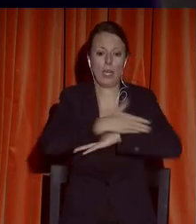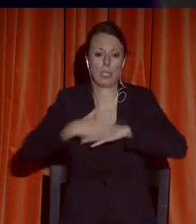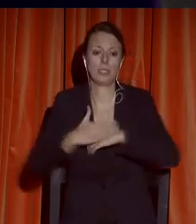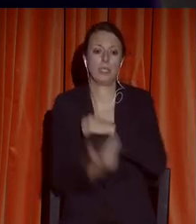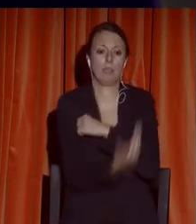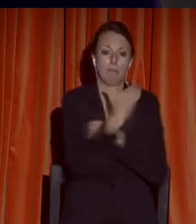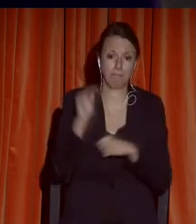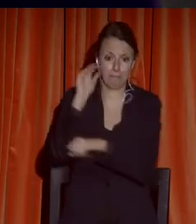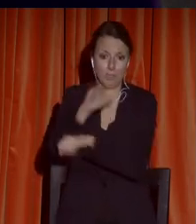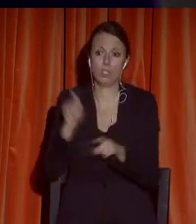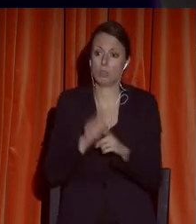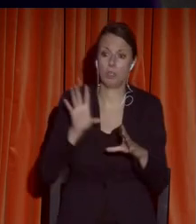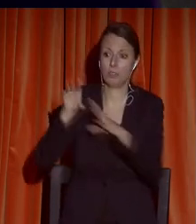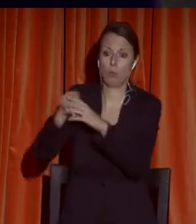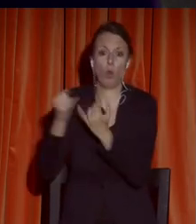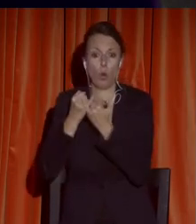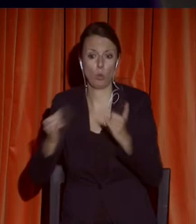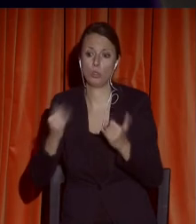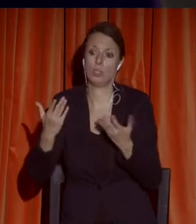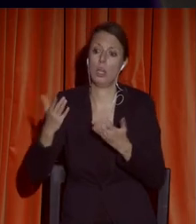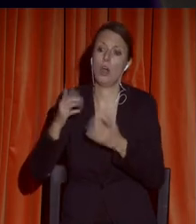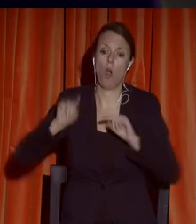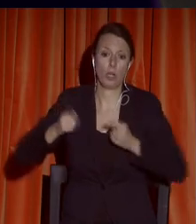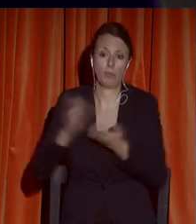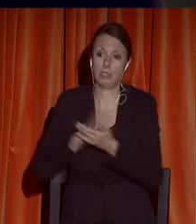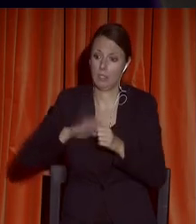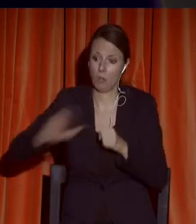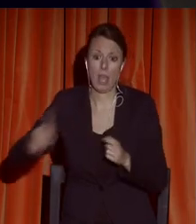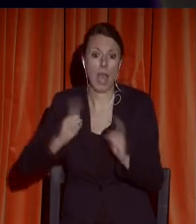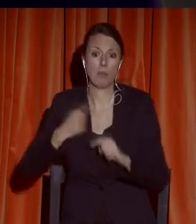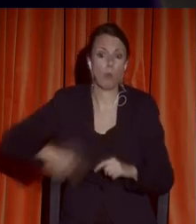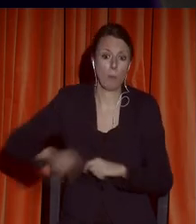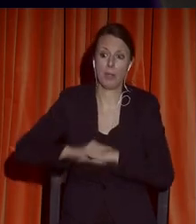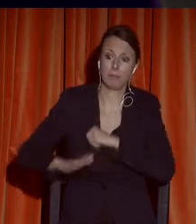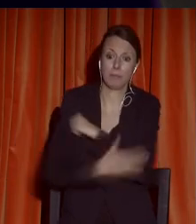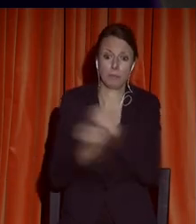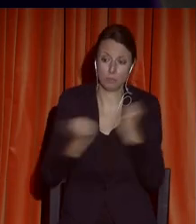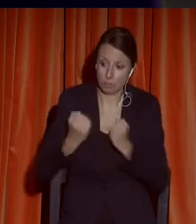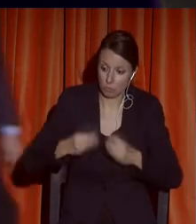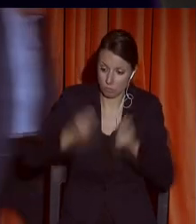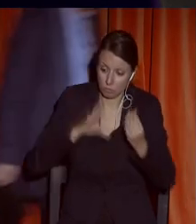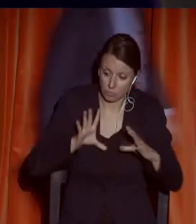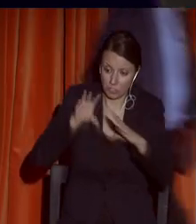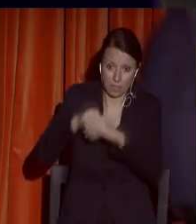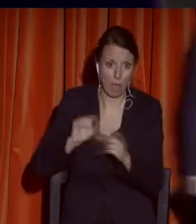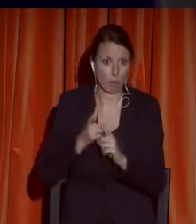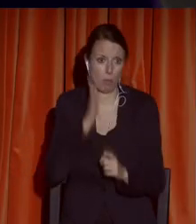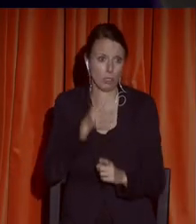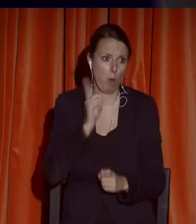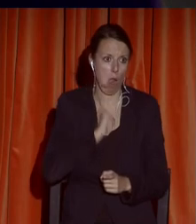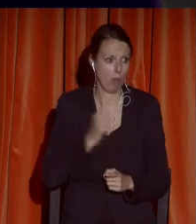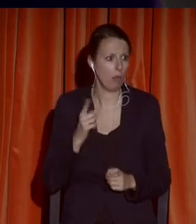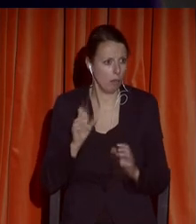różnych organizacjach międzynarodowych i albo je będziemy wzmacniali, albo będziemy udawali, że no niby jesteśmy, ale tak nie do końca i jakoś to